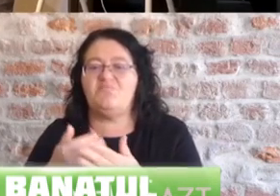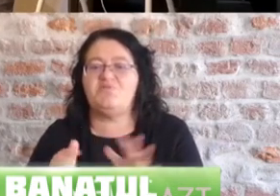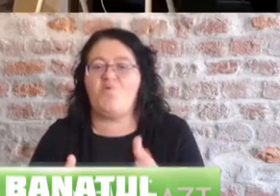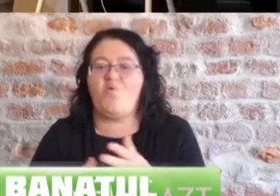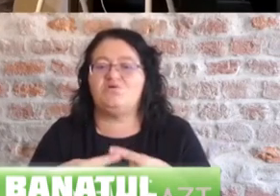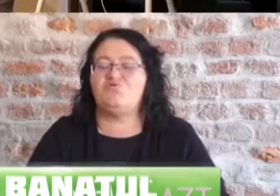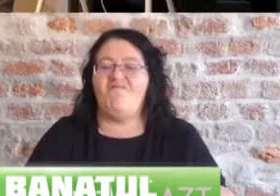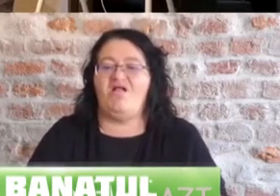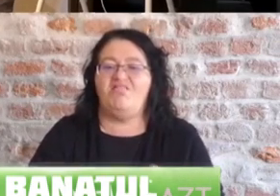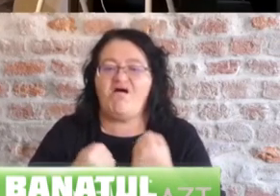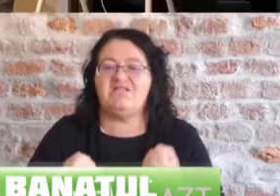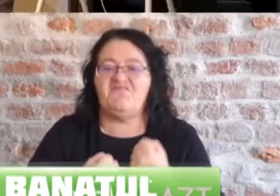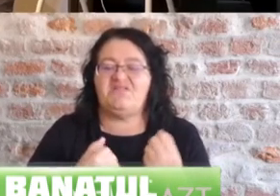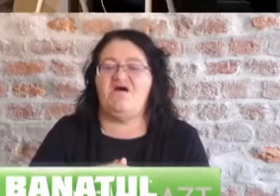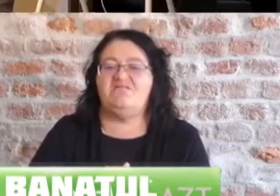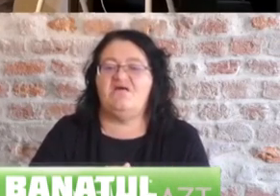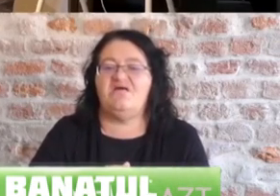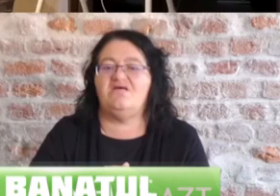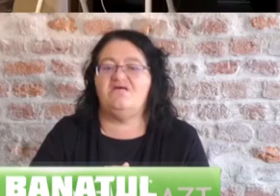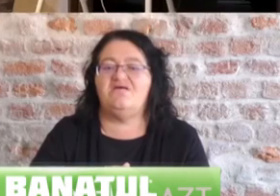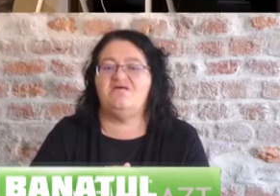orice fel de activitate.